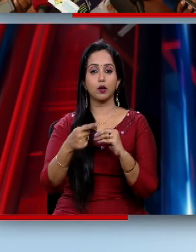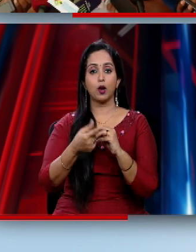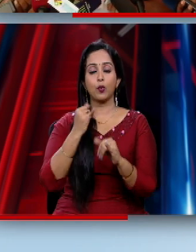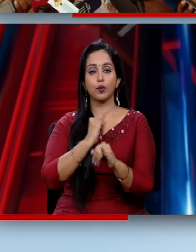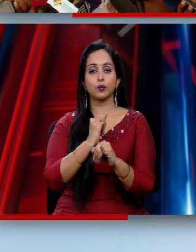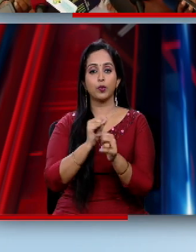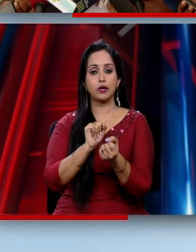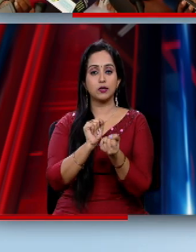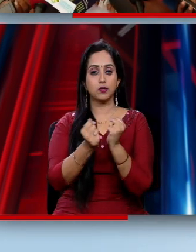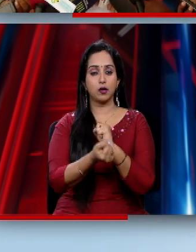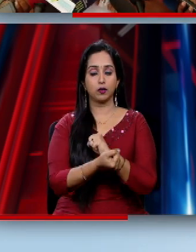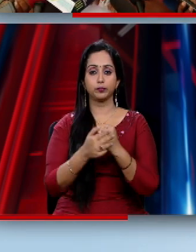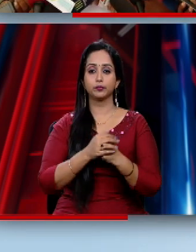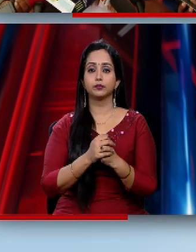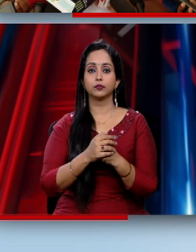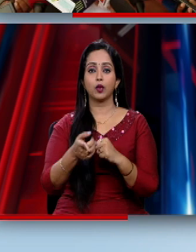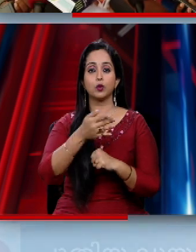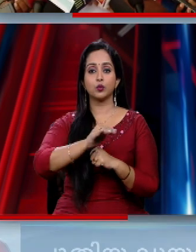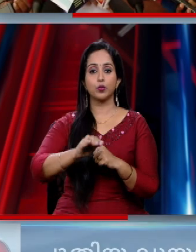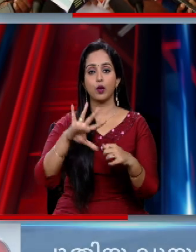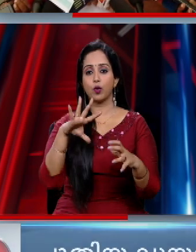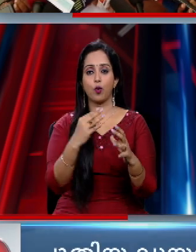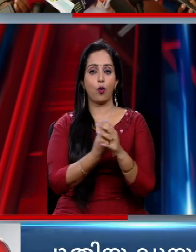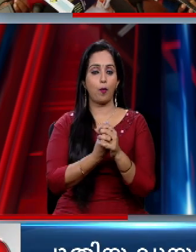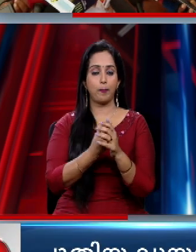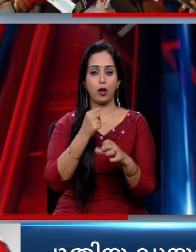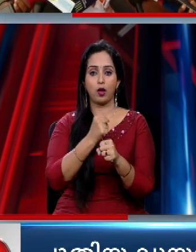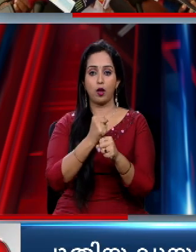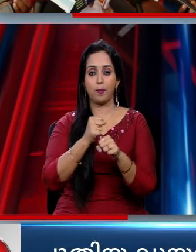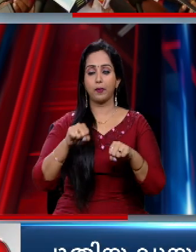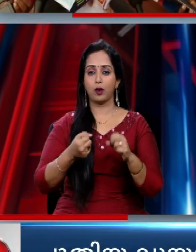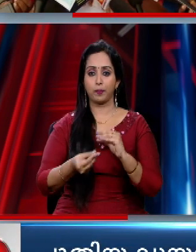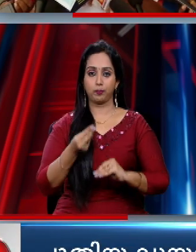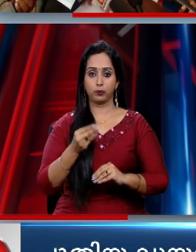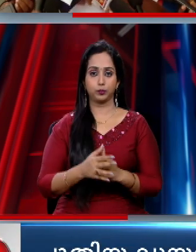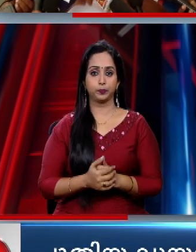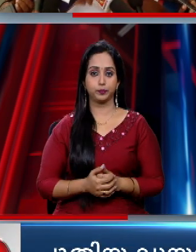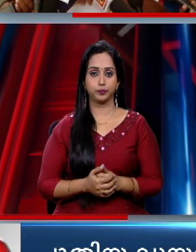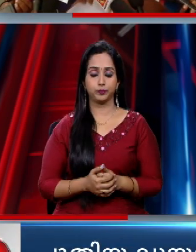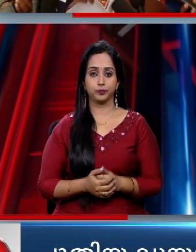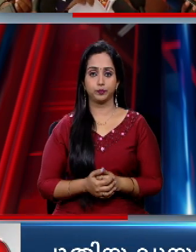അതിനെ മാറ്റാനാണ് വിദ്യാർത്ഥികളോടൊപ്പം നിന്നുകൊണ്ട് സർക്കാർ പരിശ്രമിക്കുന്നത്.